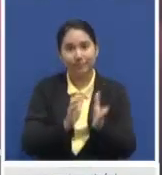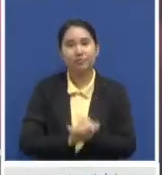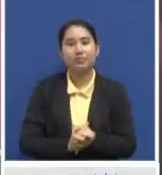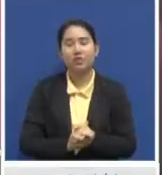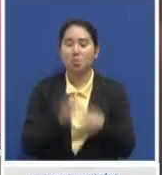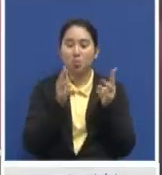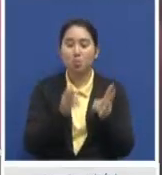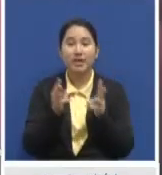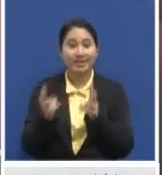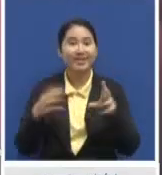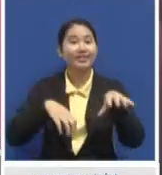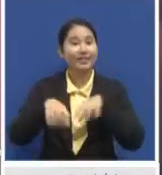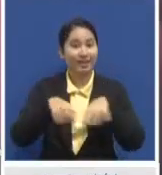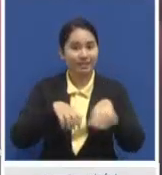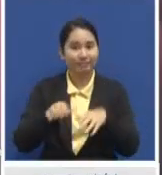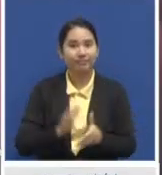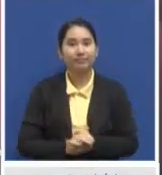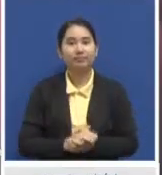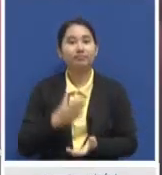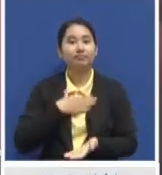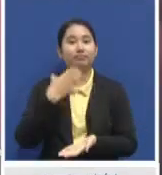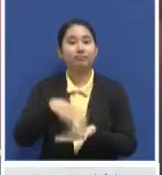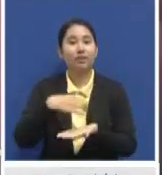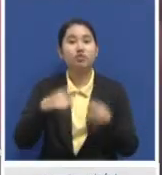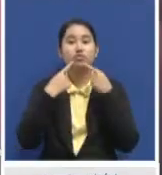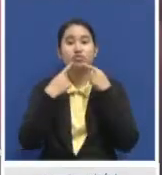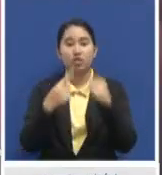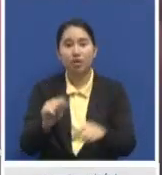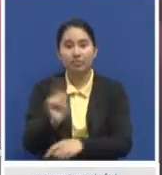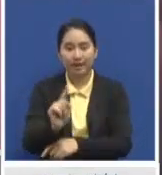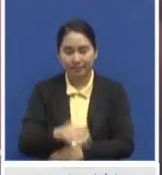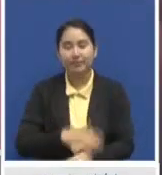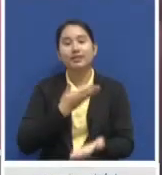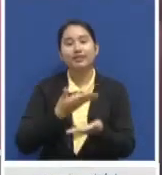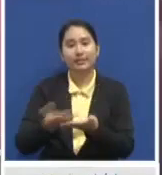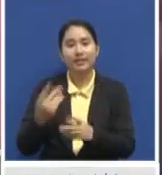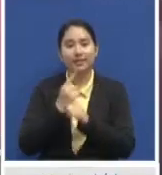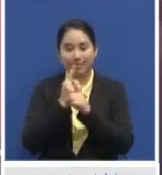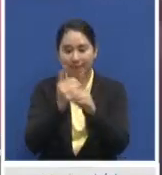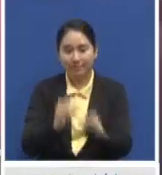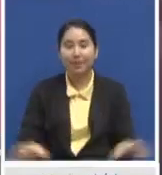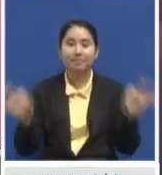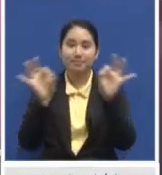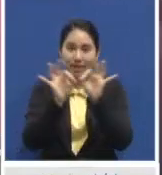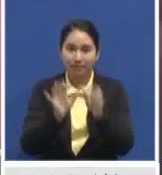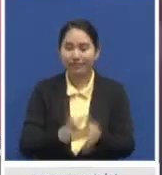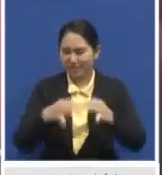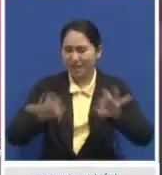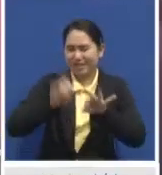างเพราะฉะนั้นคำตอบเรื่องนี้ก็คือว่าจัดซื้อตามความจำเป็นที่จะต้อง